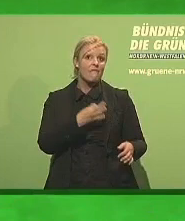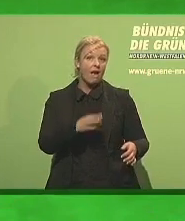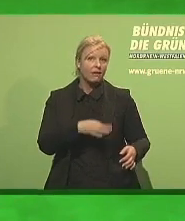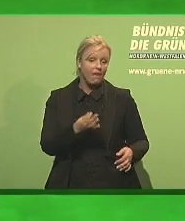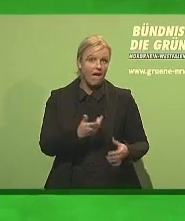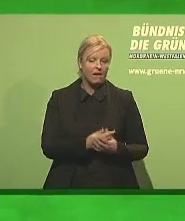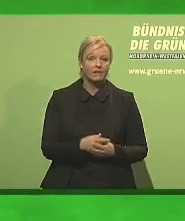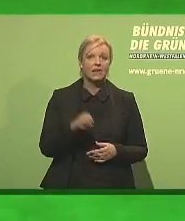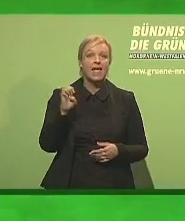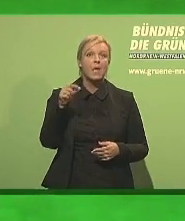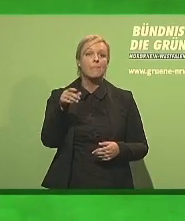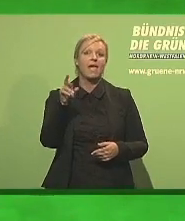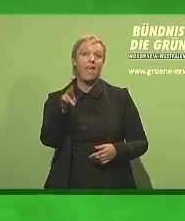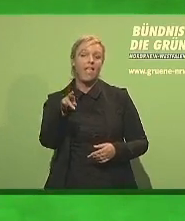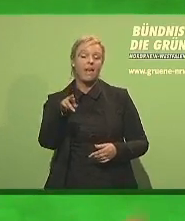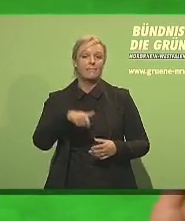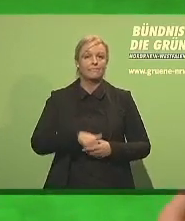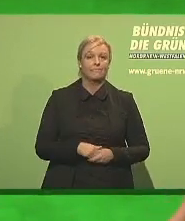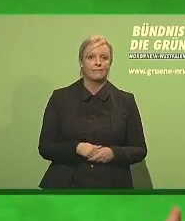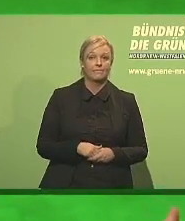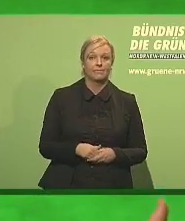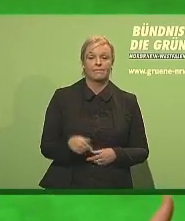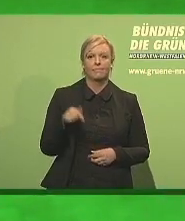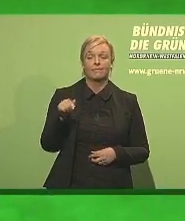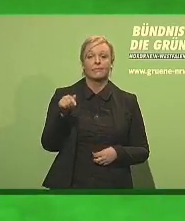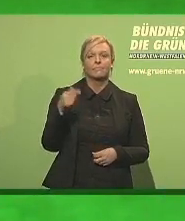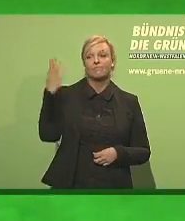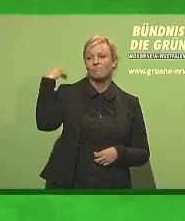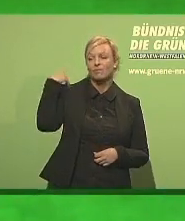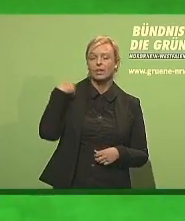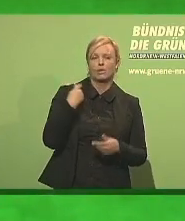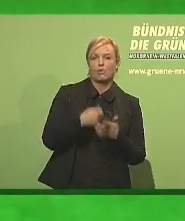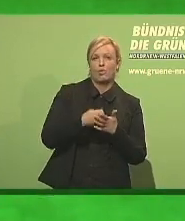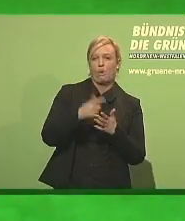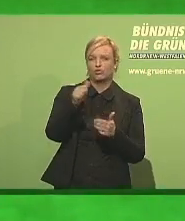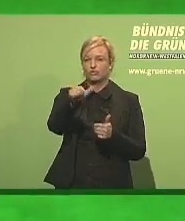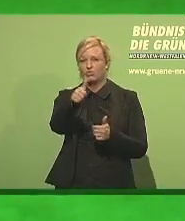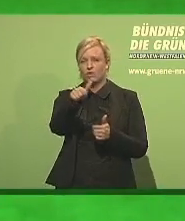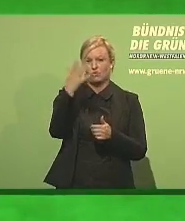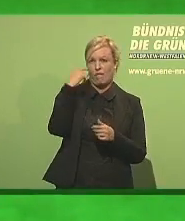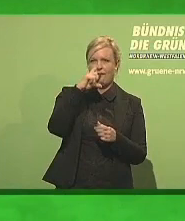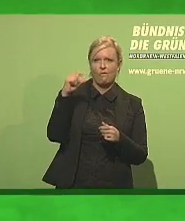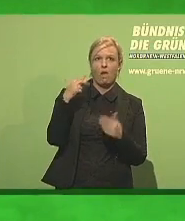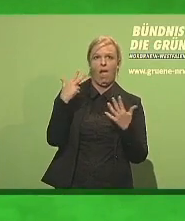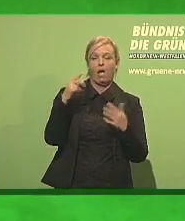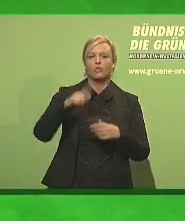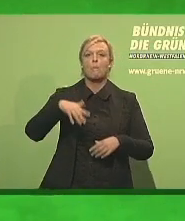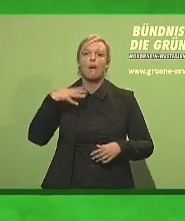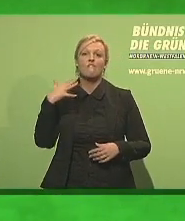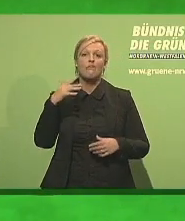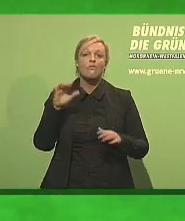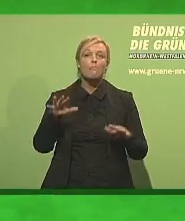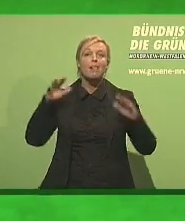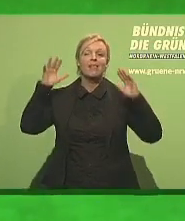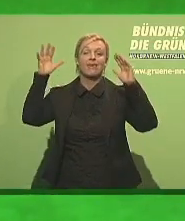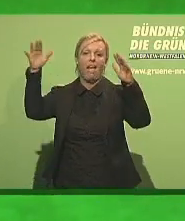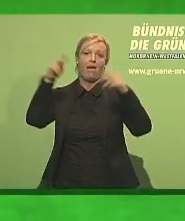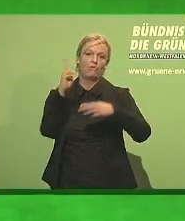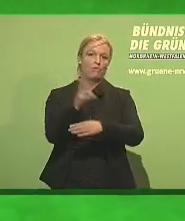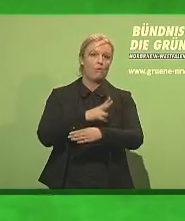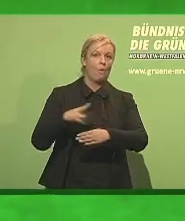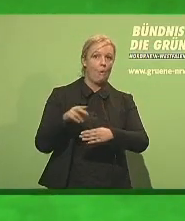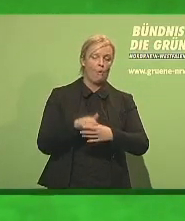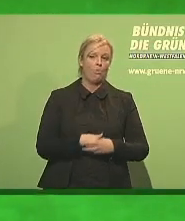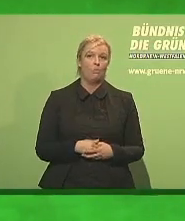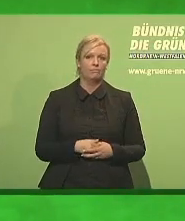Prestigeprojekt EPR in Flamanville. Letzte Kostenschätzung von letzter Woche, 8,5 Milliarden Euro